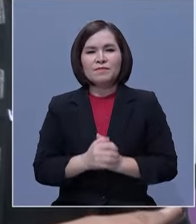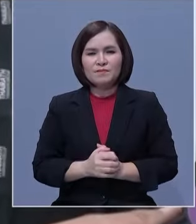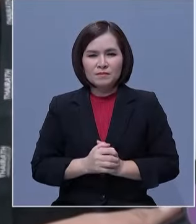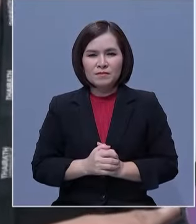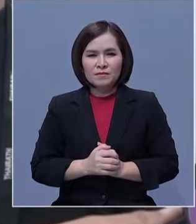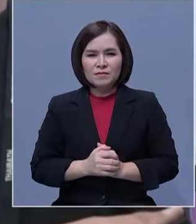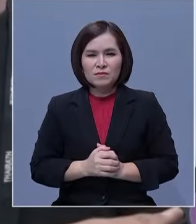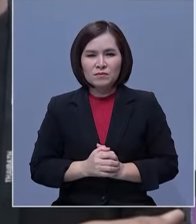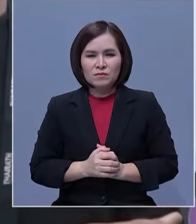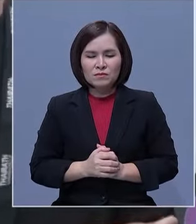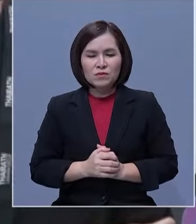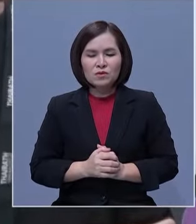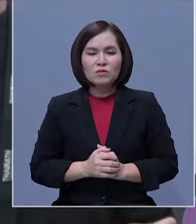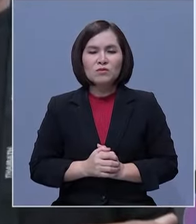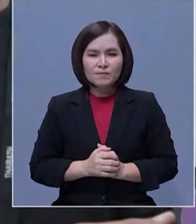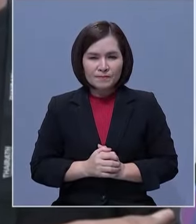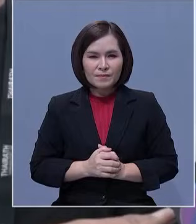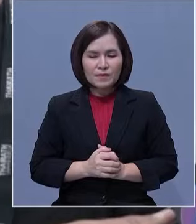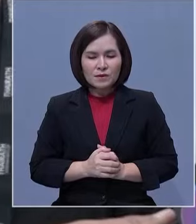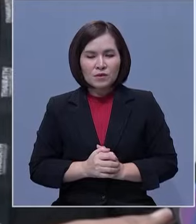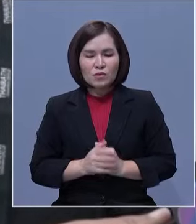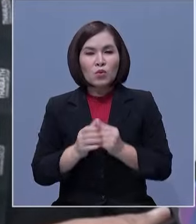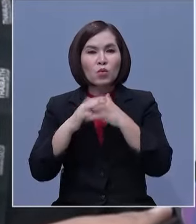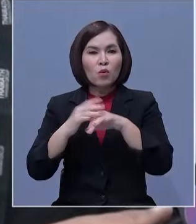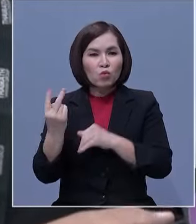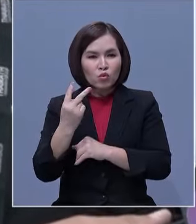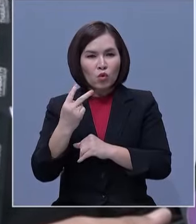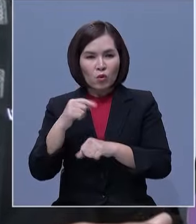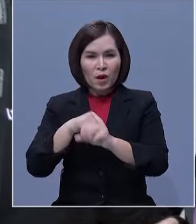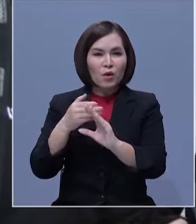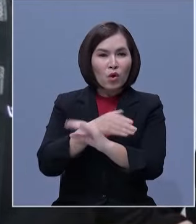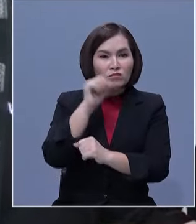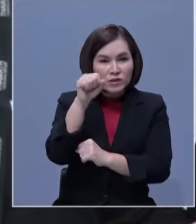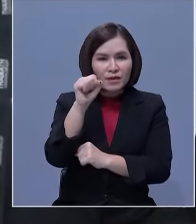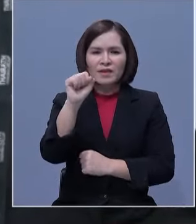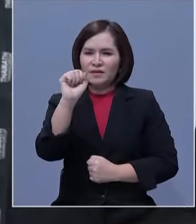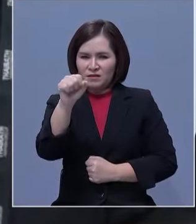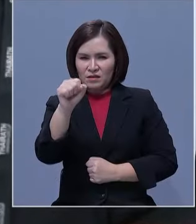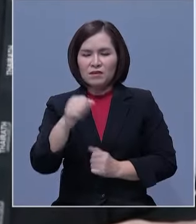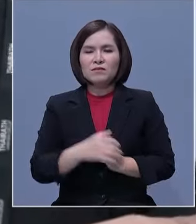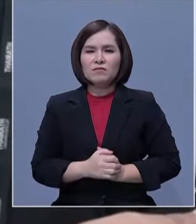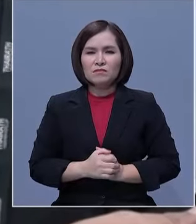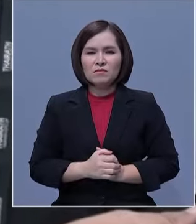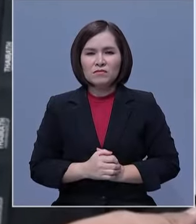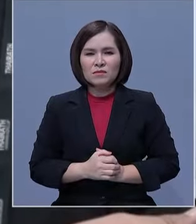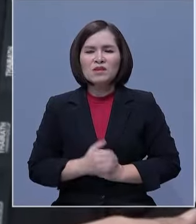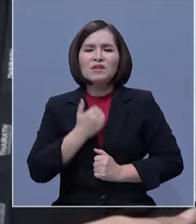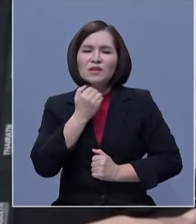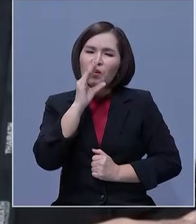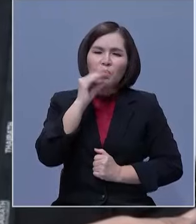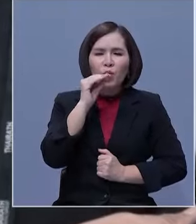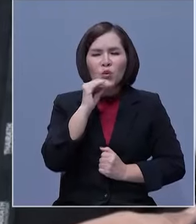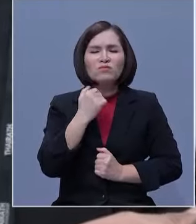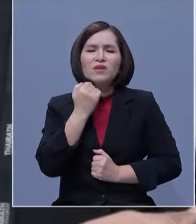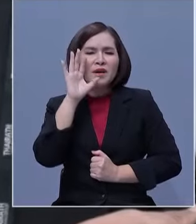นค่ะ แต่ตอนนั้นก็คือมันยังไม่ได้เกิดเหตุใช่ไหมเป็นก่อนเกิดเหตุที่เขาโทรหาพ ี่ใช ่ ค ่ ะ น้ำเสียงเขาเป็นยังไงอะ